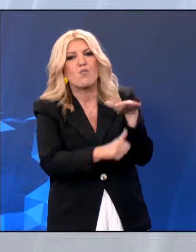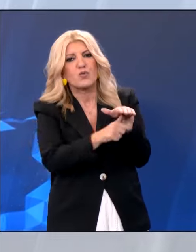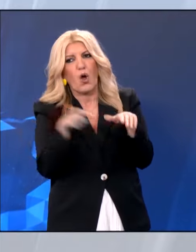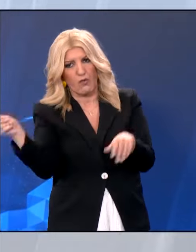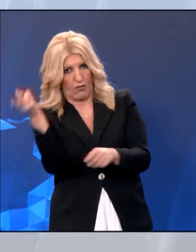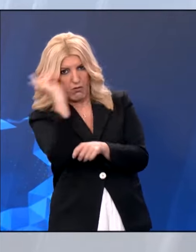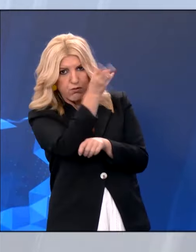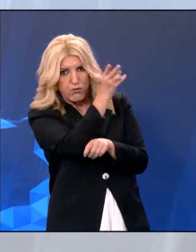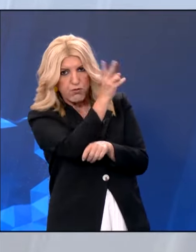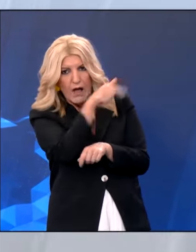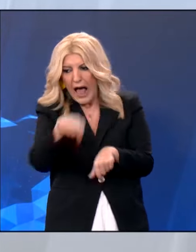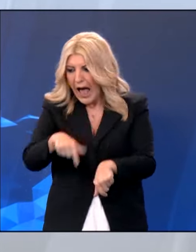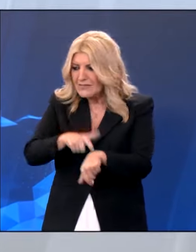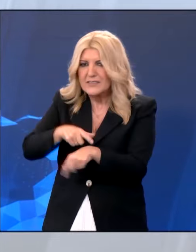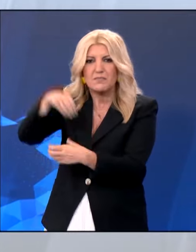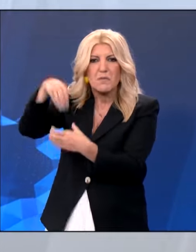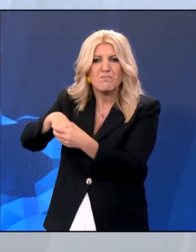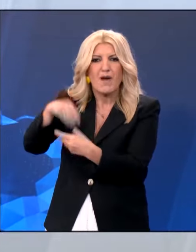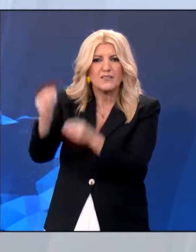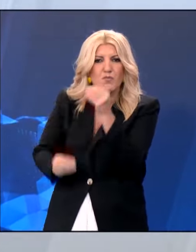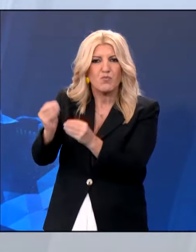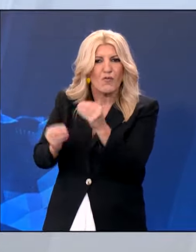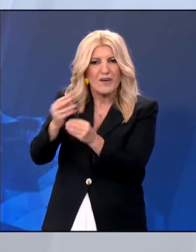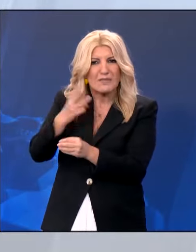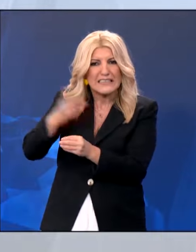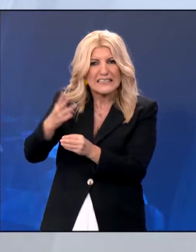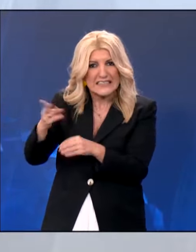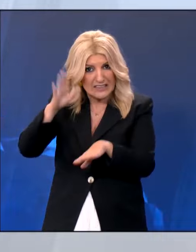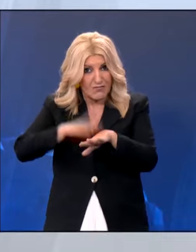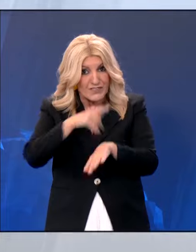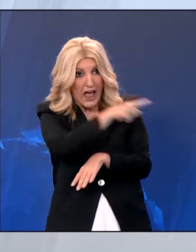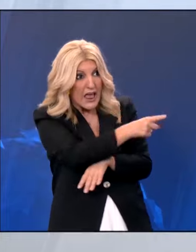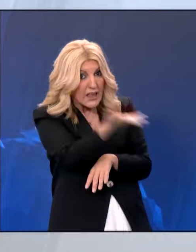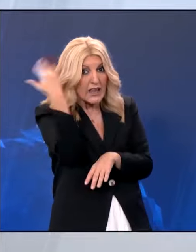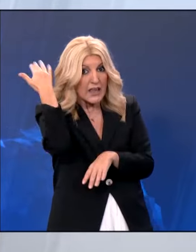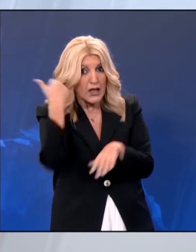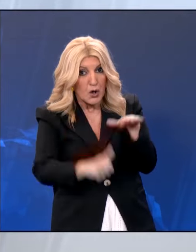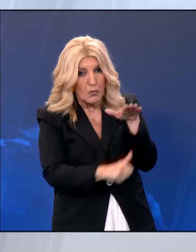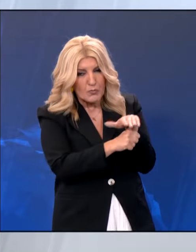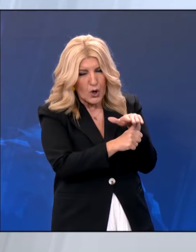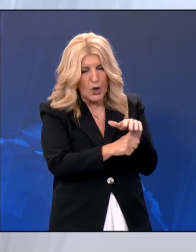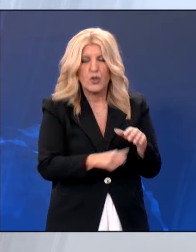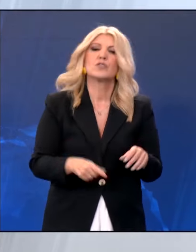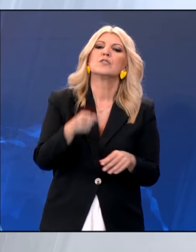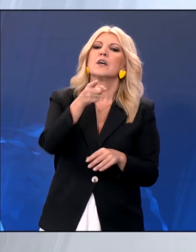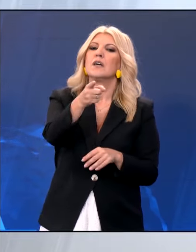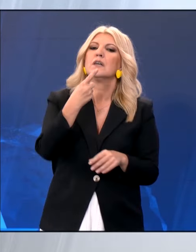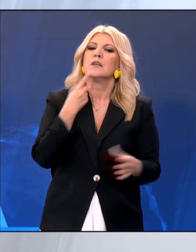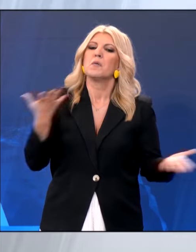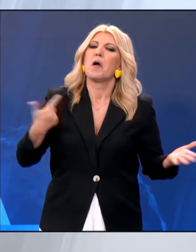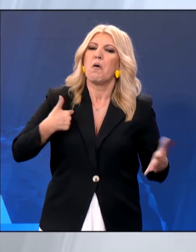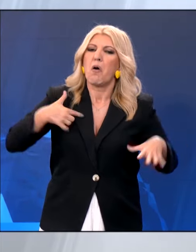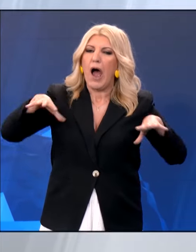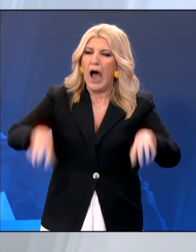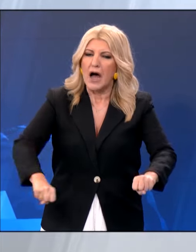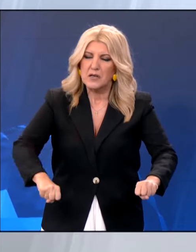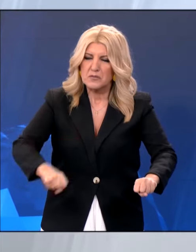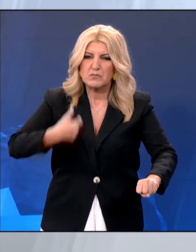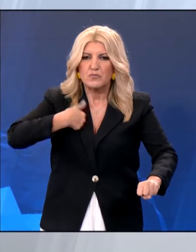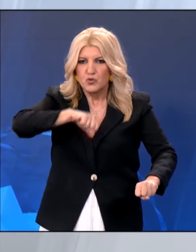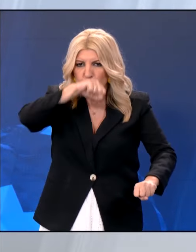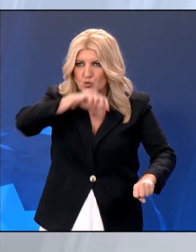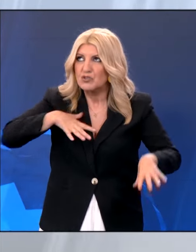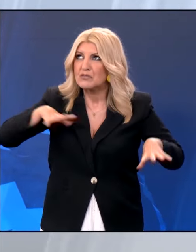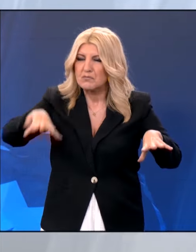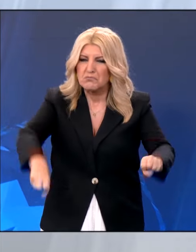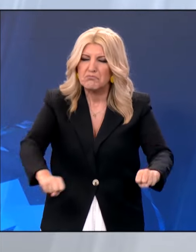βρίσκεται τις τελευταίες 10 ημέρες, δήλωσε για μια ακόμη φορά τα τελευταία 24 ώρα έτοιμος να εγκαταλείψει την ηγεσία του ΣΥΡΙΖΑ. Προτιμώ να είμαι